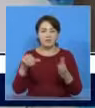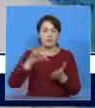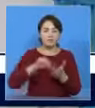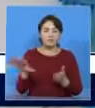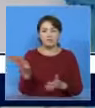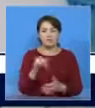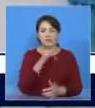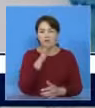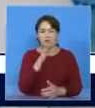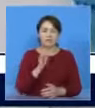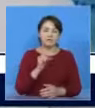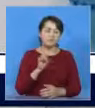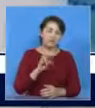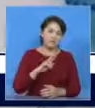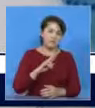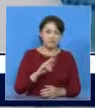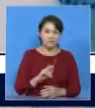всех возрастных категориях.